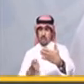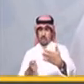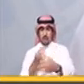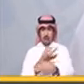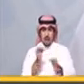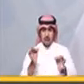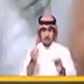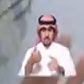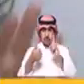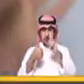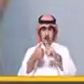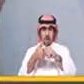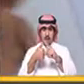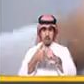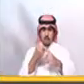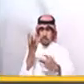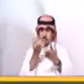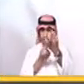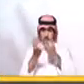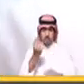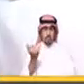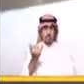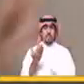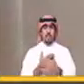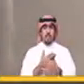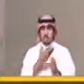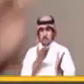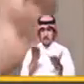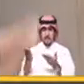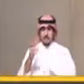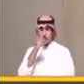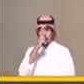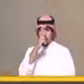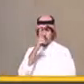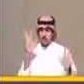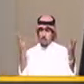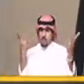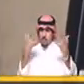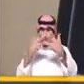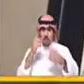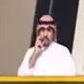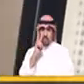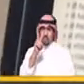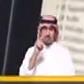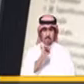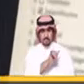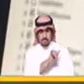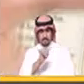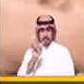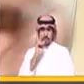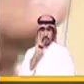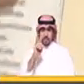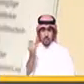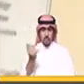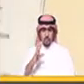حالته يعني ليس بالحالة الجيدة. أما الشق الثاني وهو الشق بناء أنظمة المعلومات الجغرافية أو